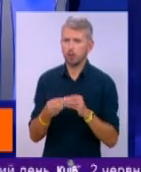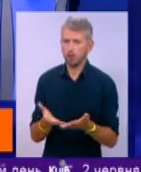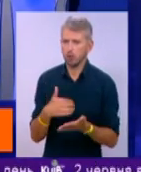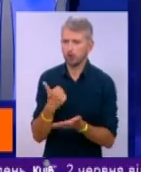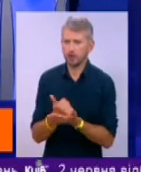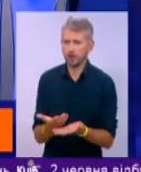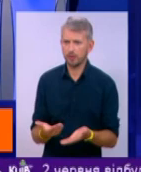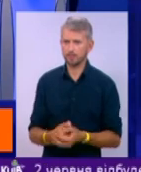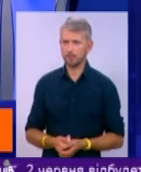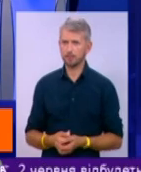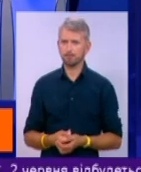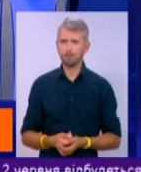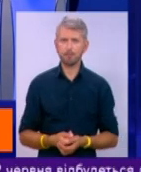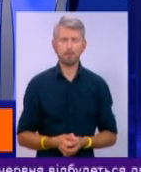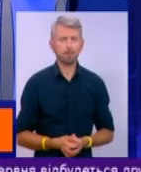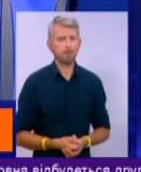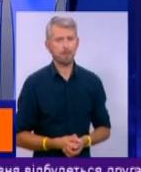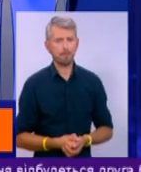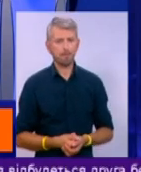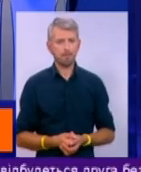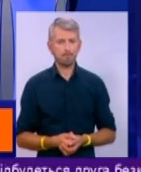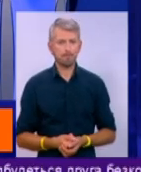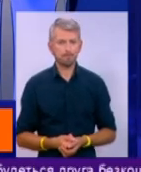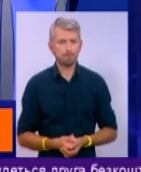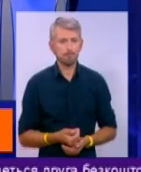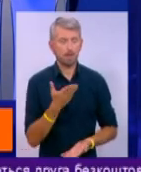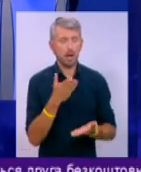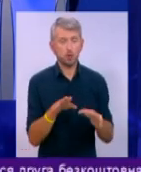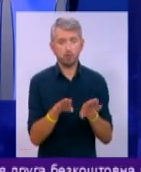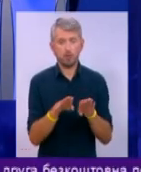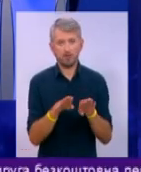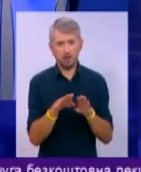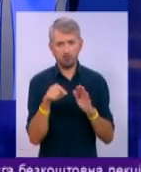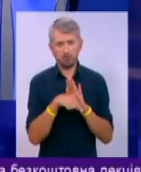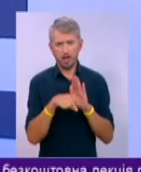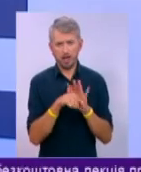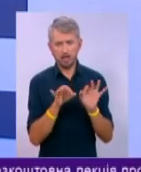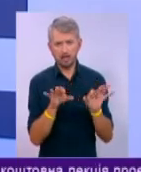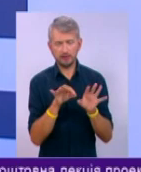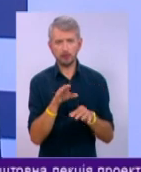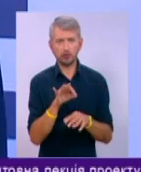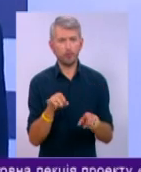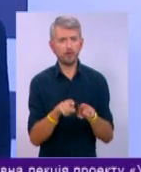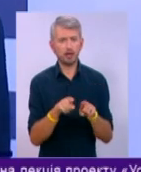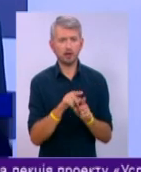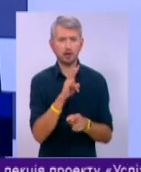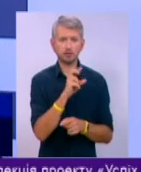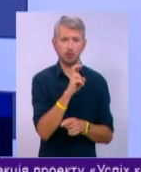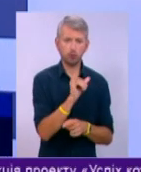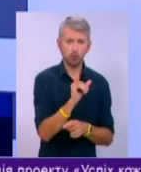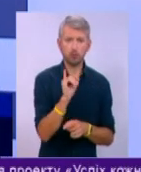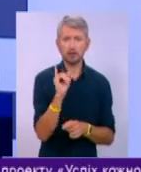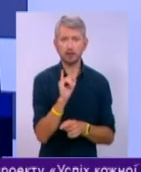основна? Ну, якраз, якщо у порівняльній характеристиці, то все-таки НАБУ і